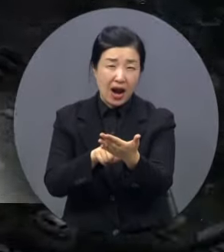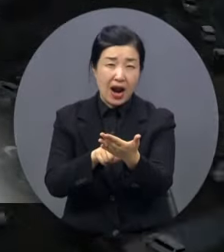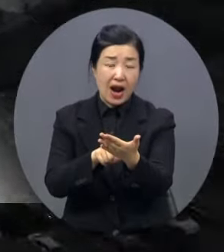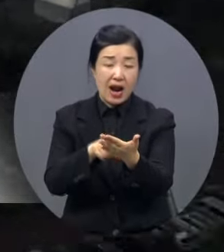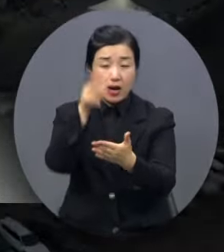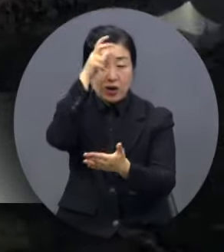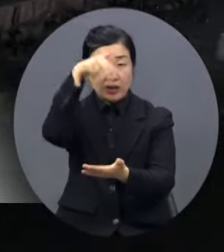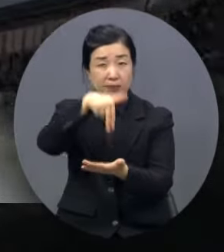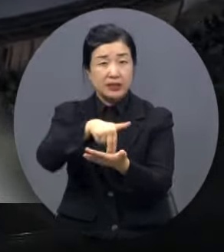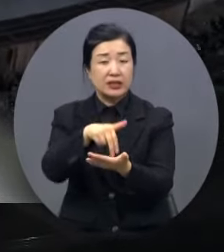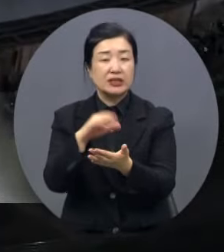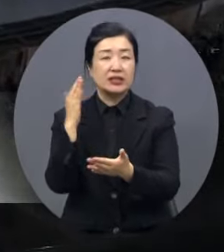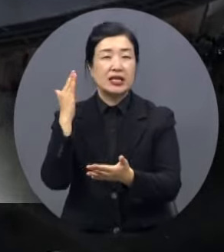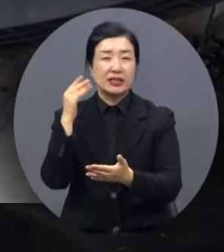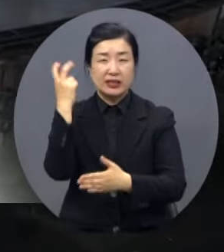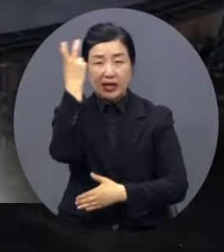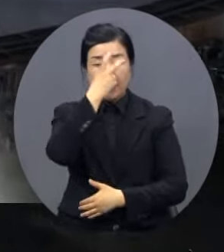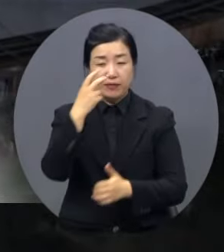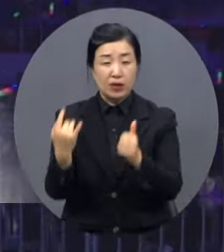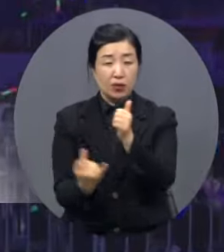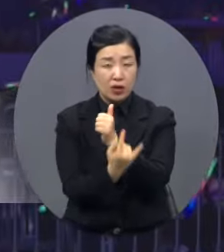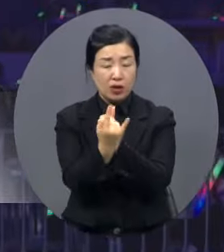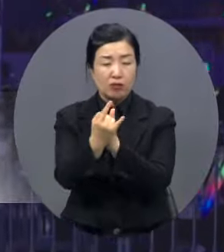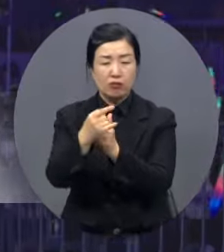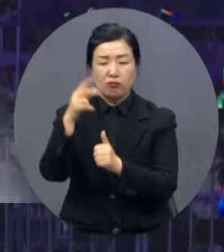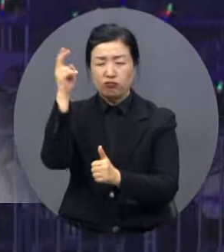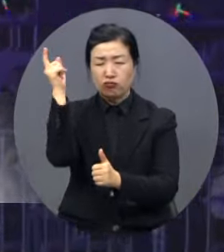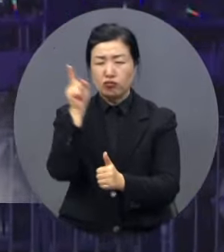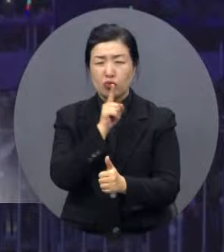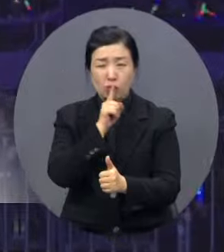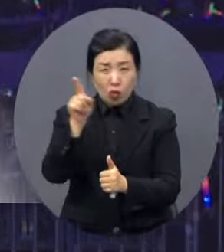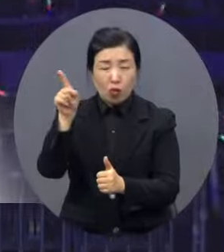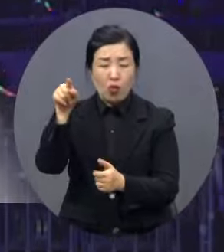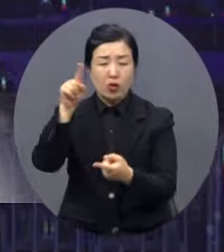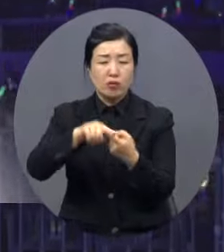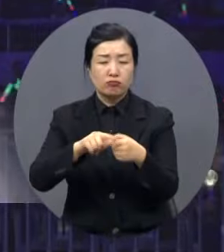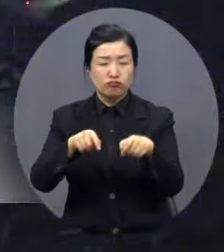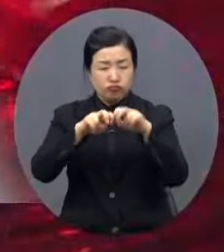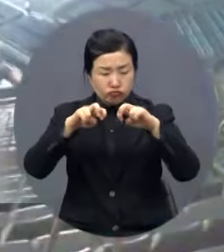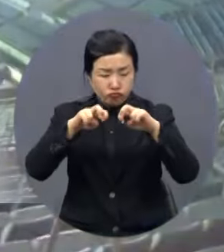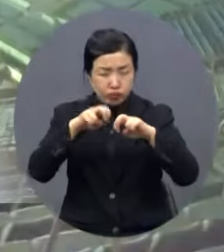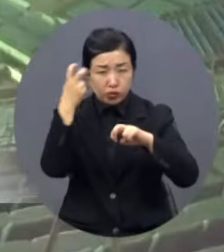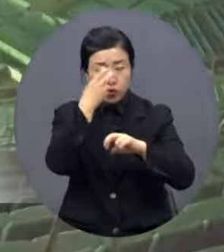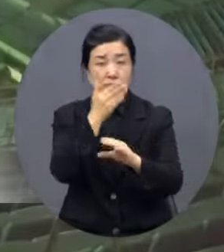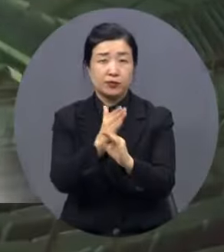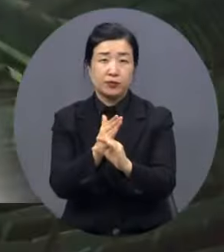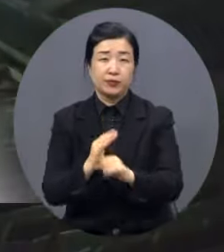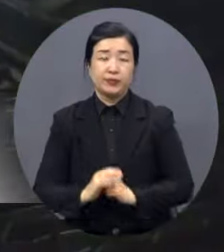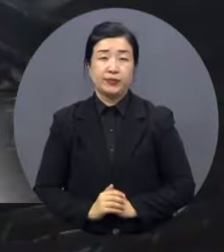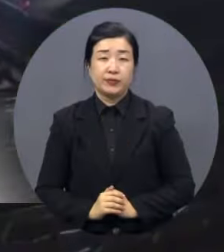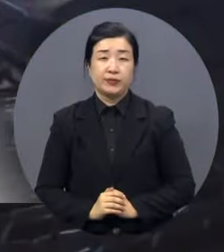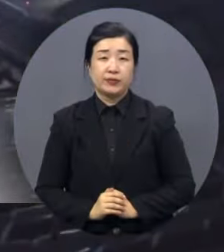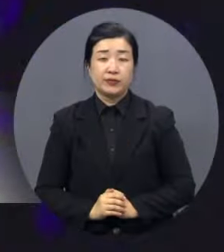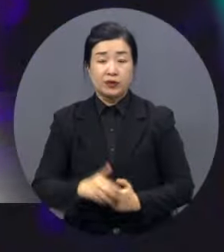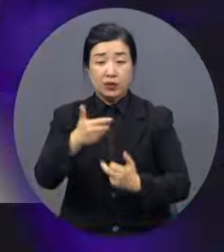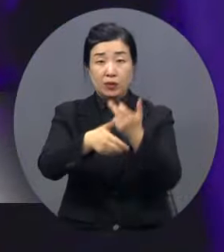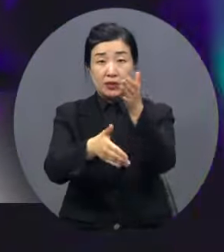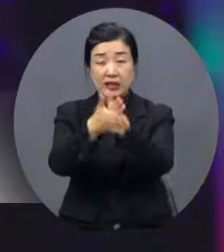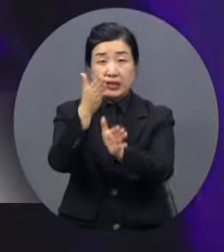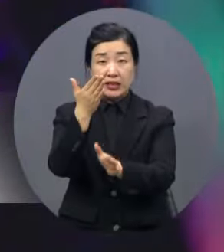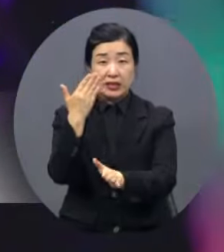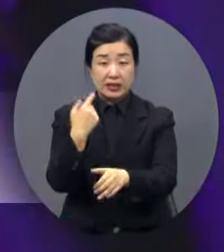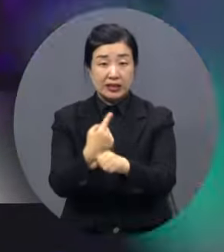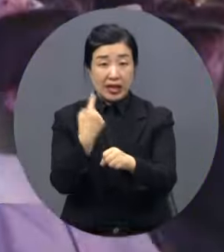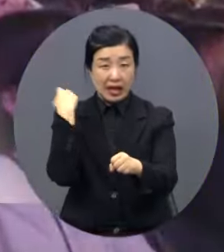경찰청은 최근 제주도 감사 위가 수사를 요청함에 따라 사실관계 확인 등을 조사 중입니다 소이프 씨가 지난해